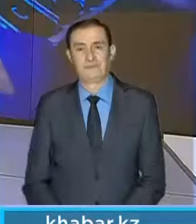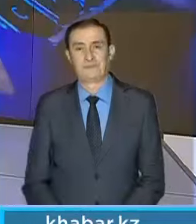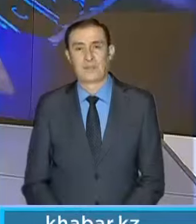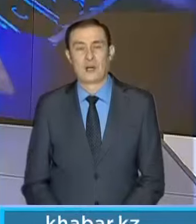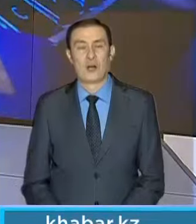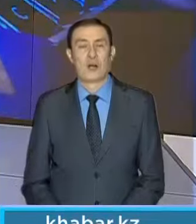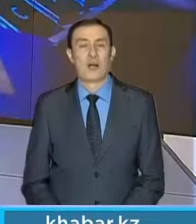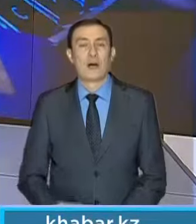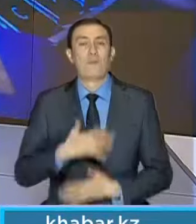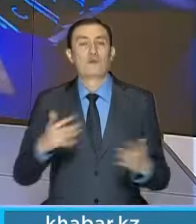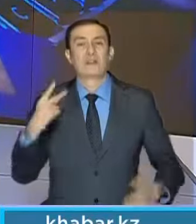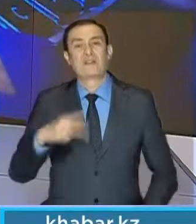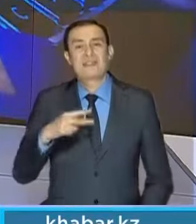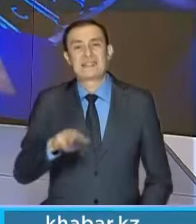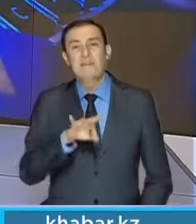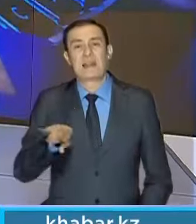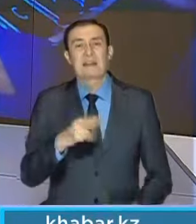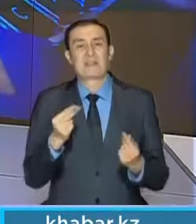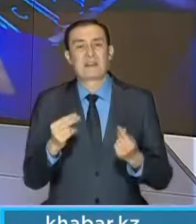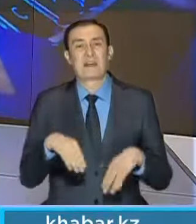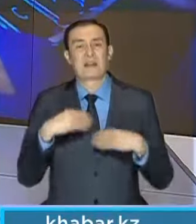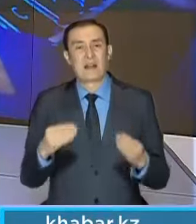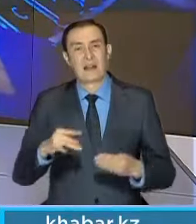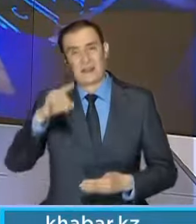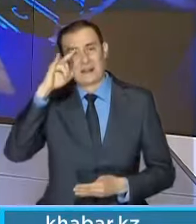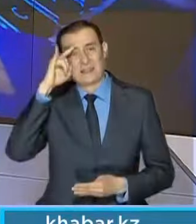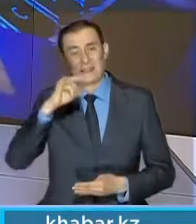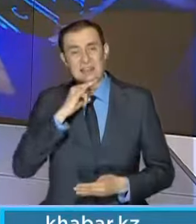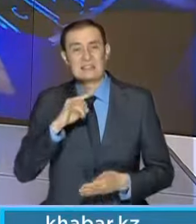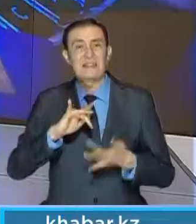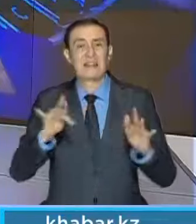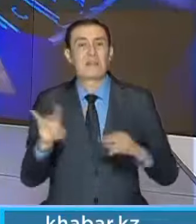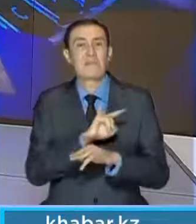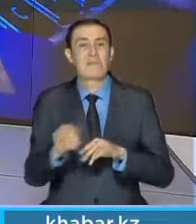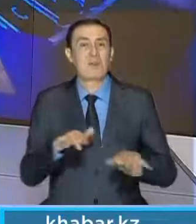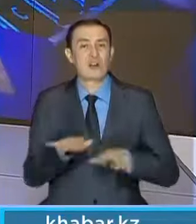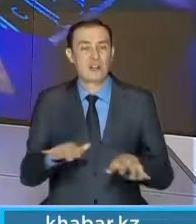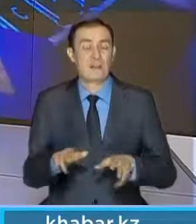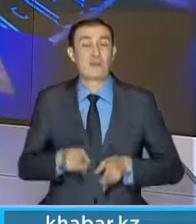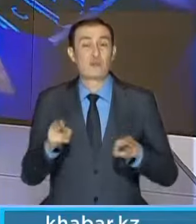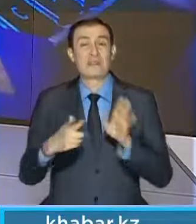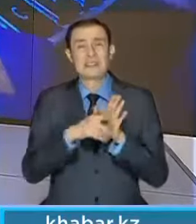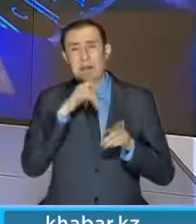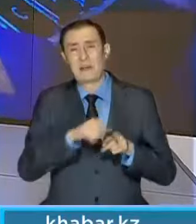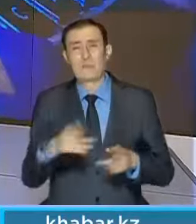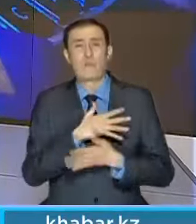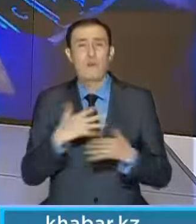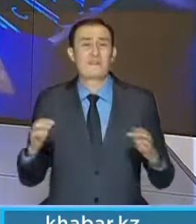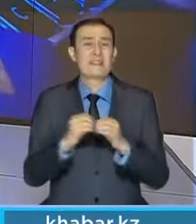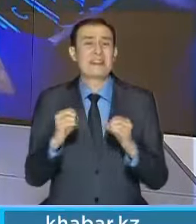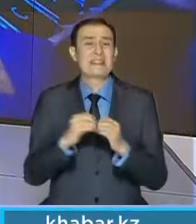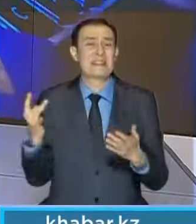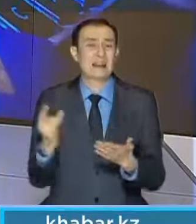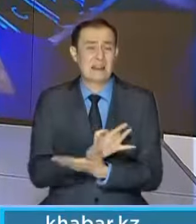Теперь расскажем о другом. Более 20 миллиардов тенге отдали казахстанцы интернет-мошенникам, а количество преступлений в сети за 7 лет выросло более чем